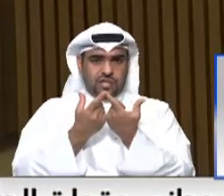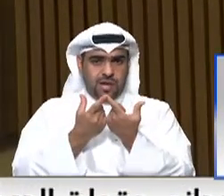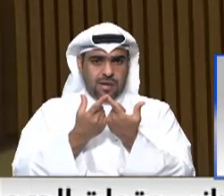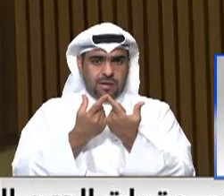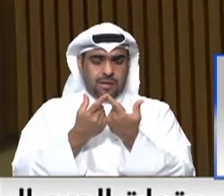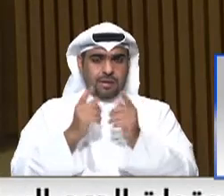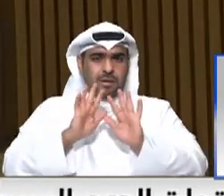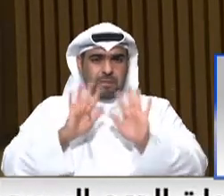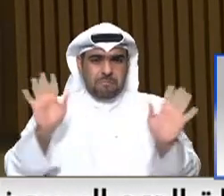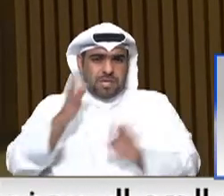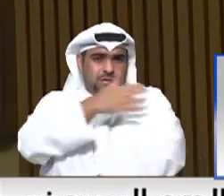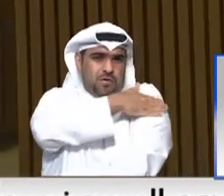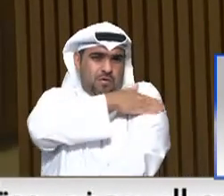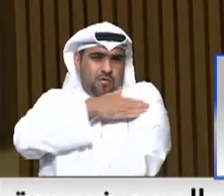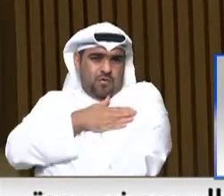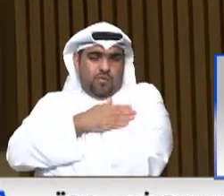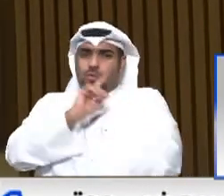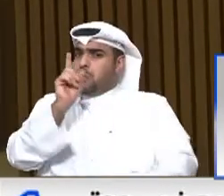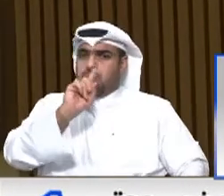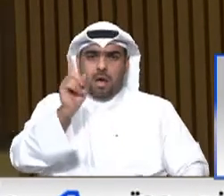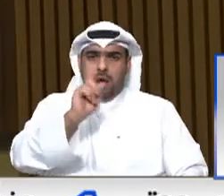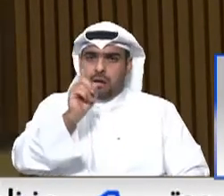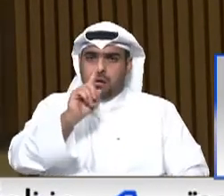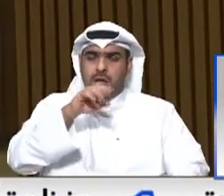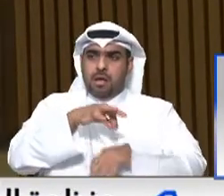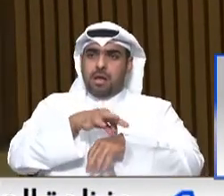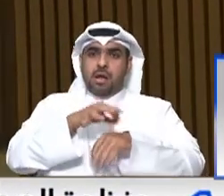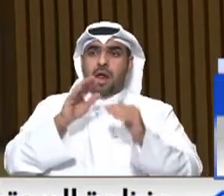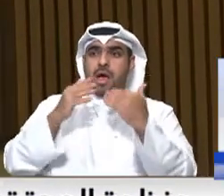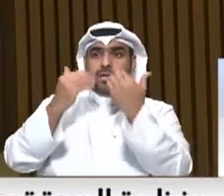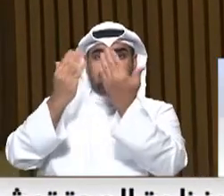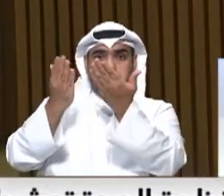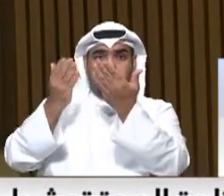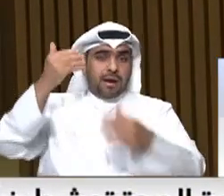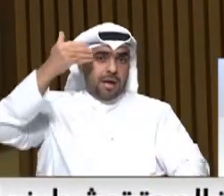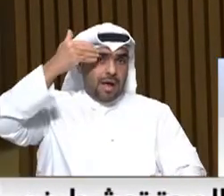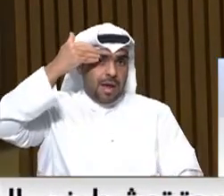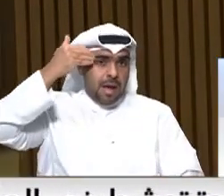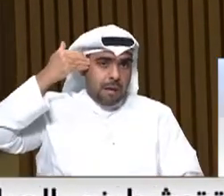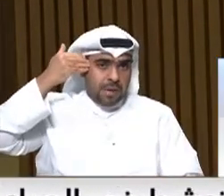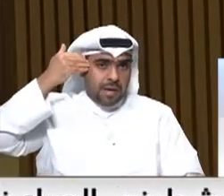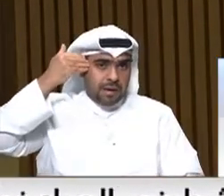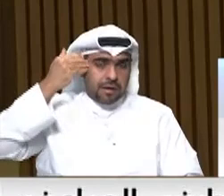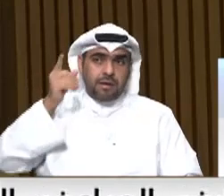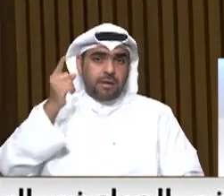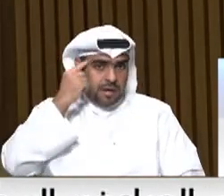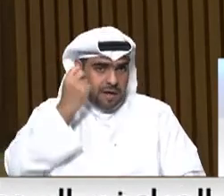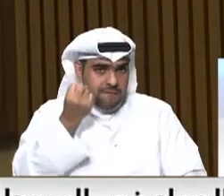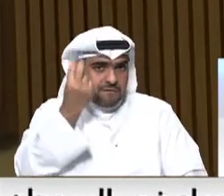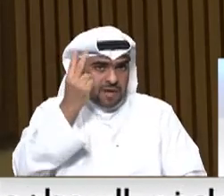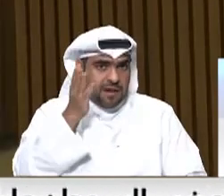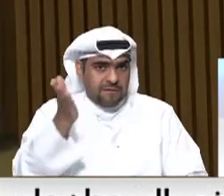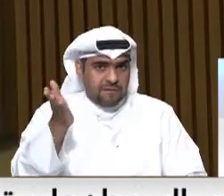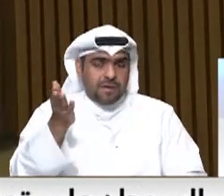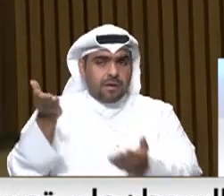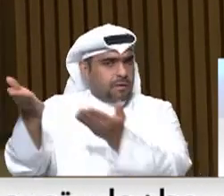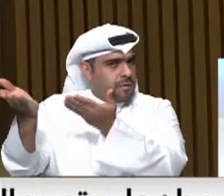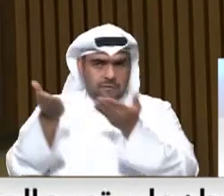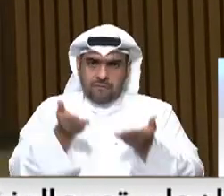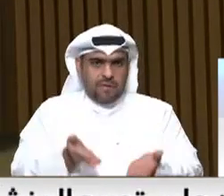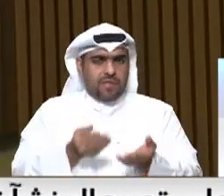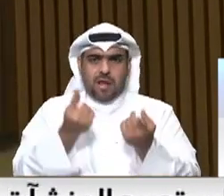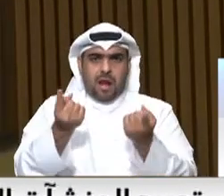مناقشه قضايا تمس الشارع بشكل عام لذلك كان من واجب اللجنه التعليميه انها